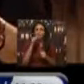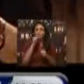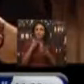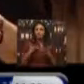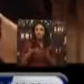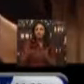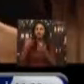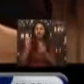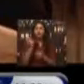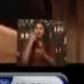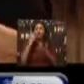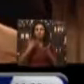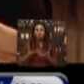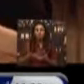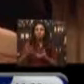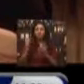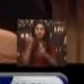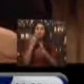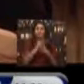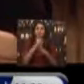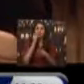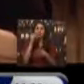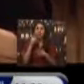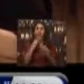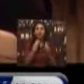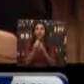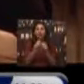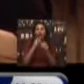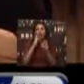جدا. فالست غصب عنها